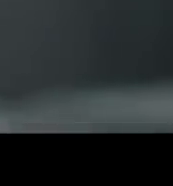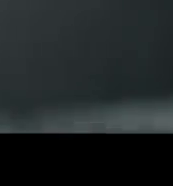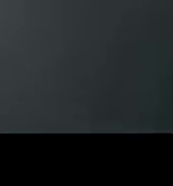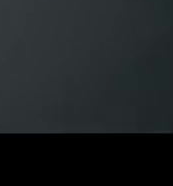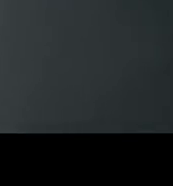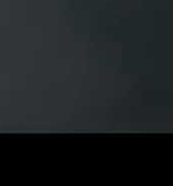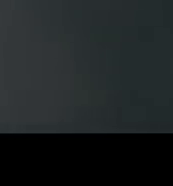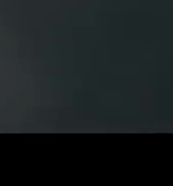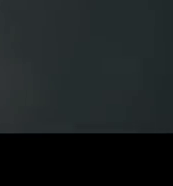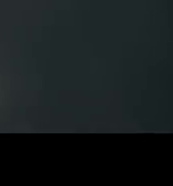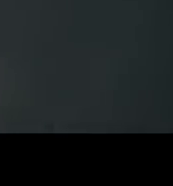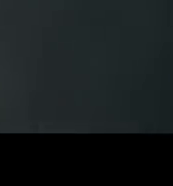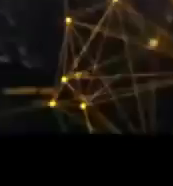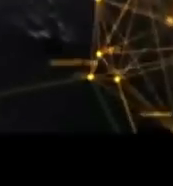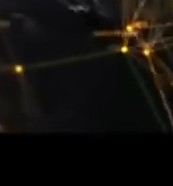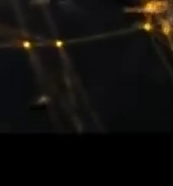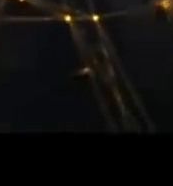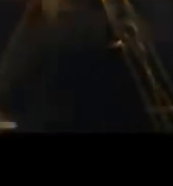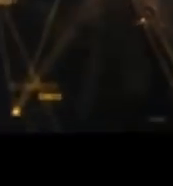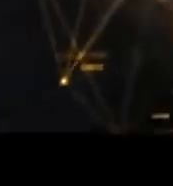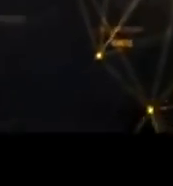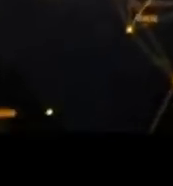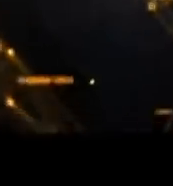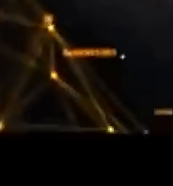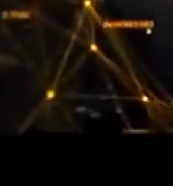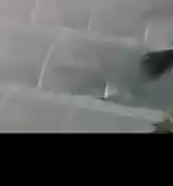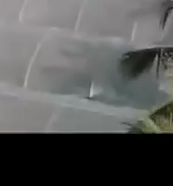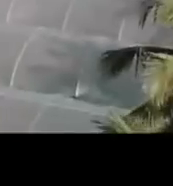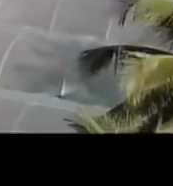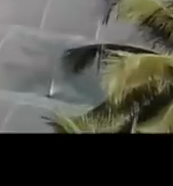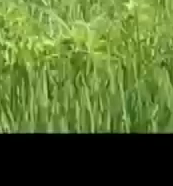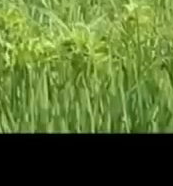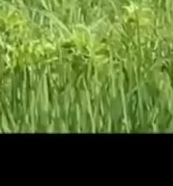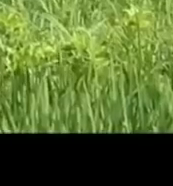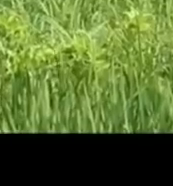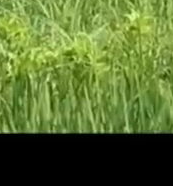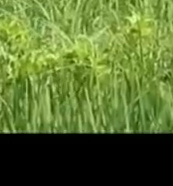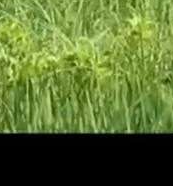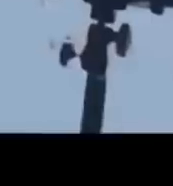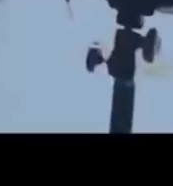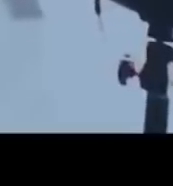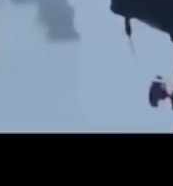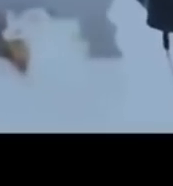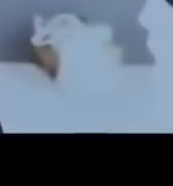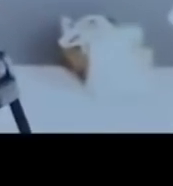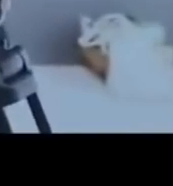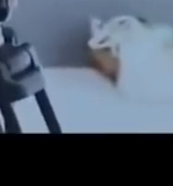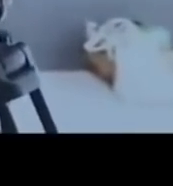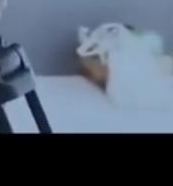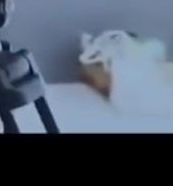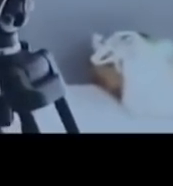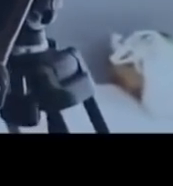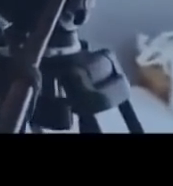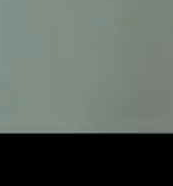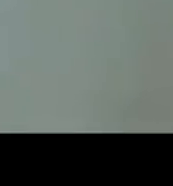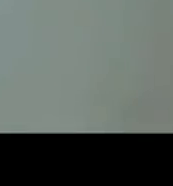ราไม่น้อยหน้าใครเขาถ้าโลกเรากว้างขึ้นเว้ยลูกมะพร้าวที่เคยครอบครองไว้ลองยกมันออกไปสว่างขึ้นสว่างขึ้นคนไทยเก่งๆมากม